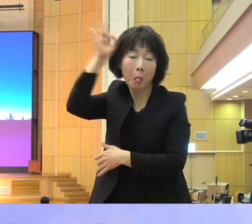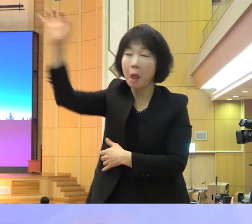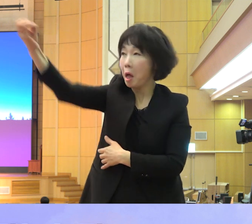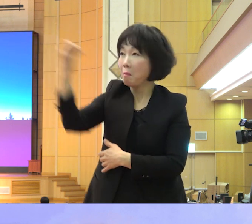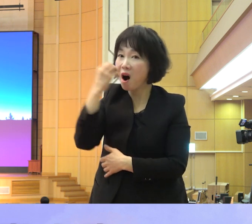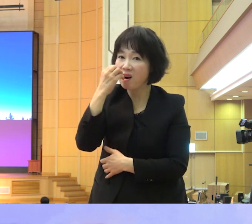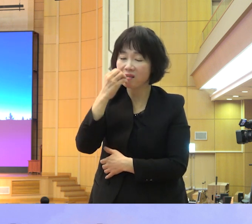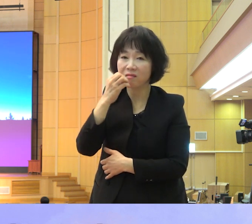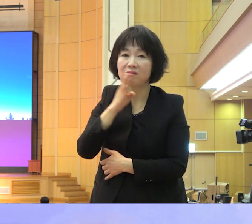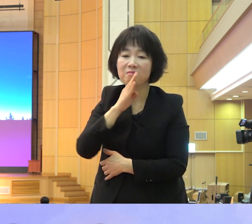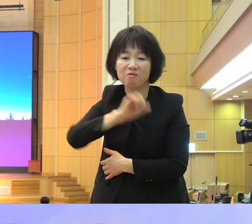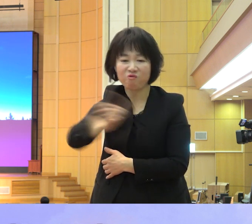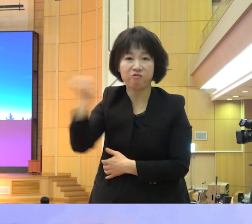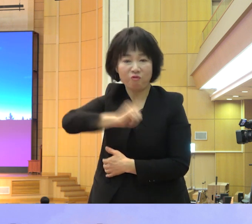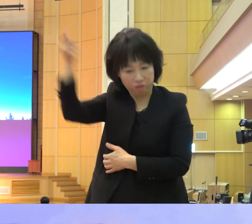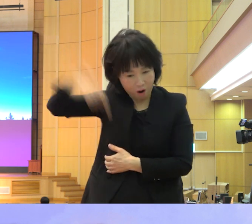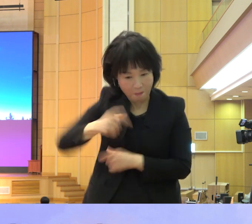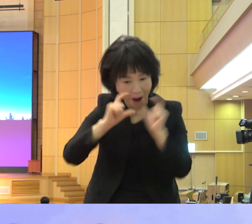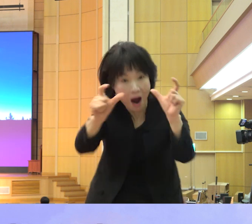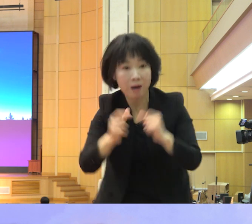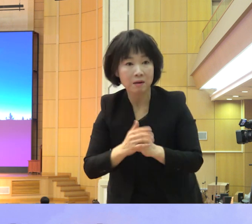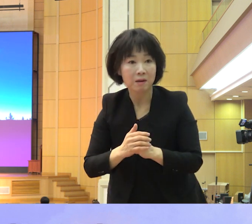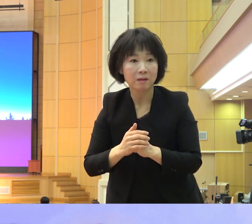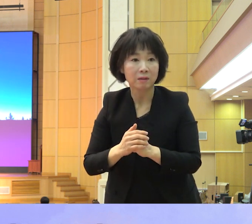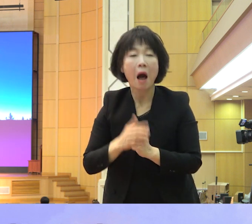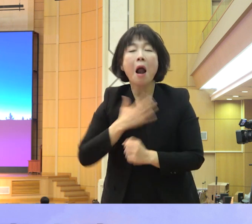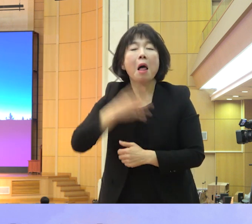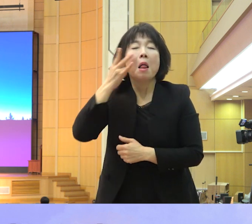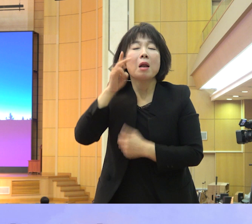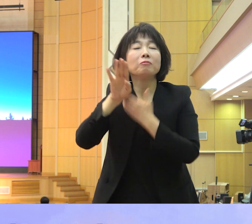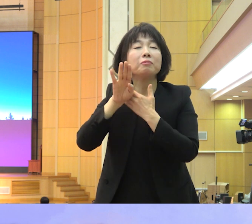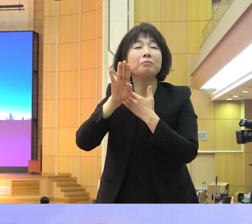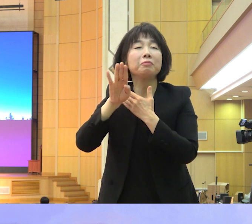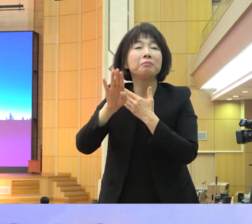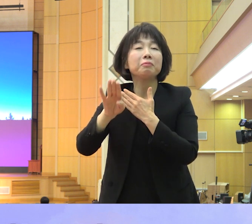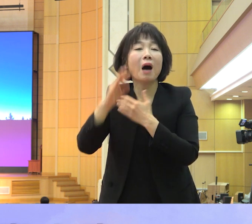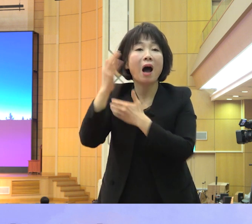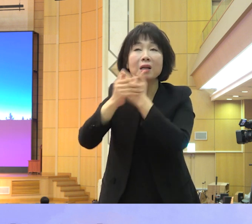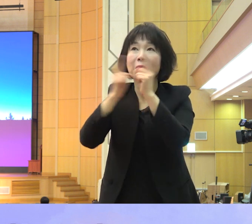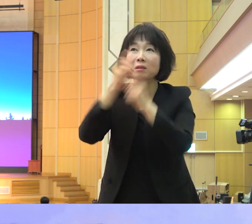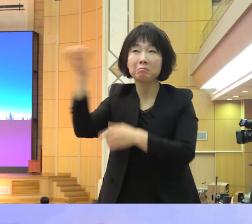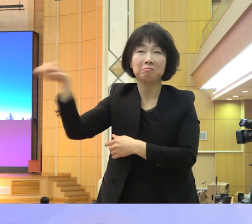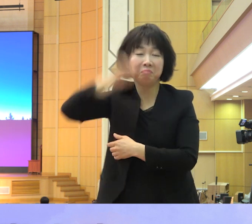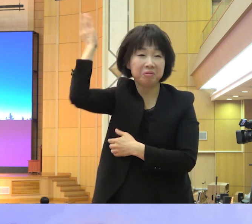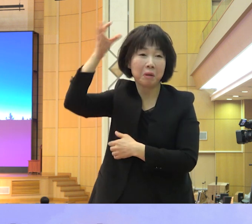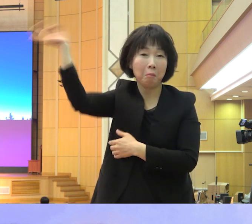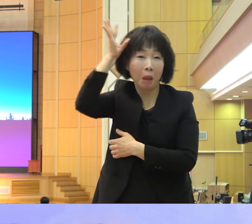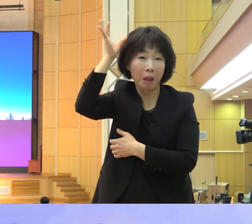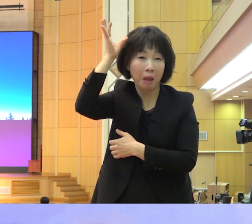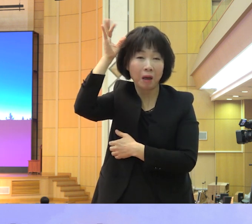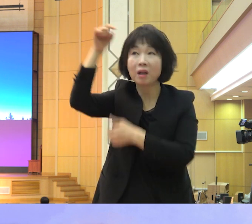죽으리라. 하나님의 말씀을 어겨서 하나님 말씀을 불순종해서